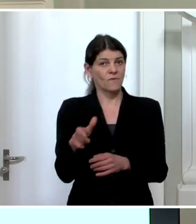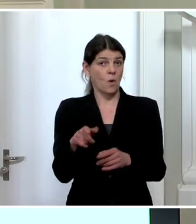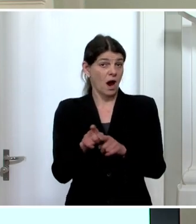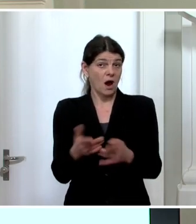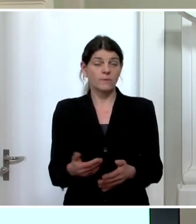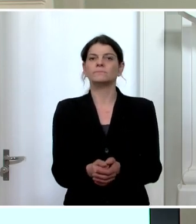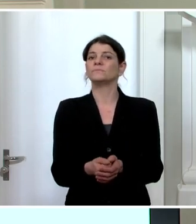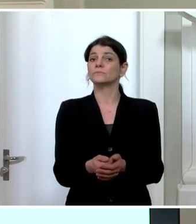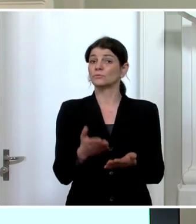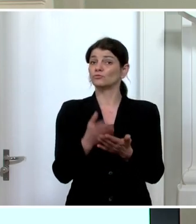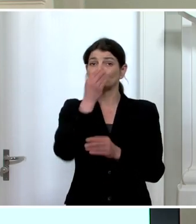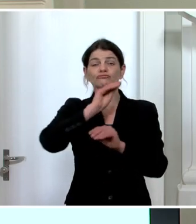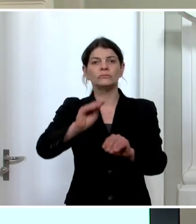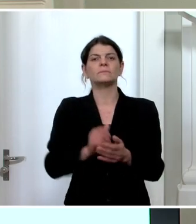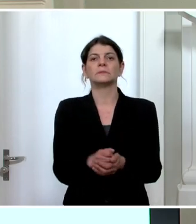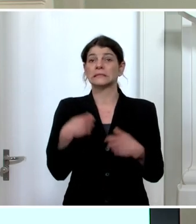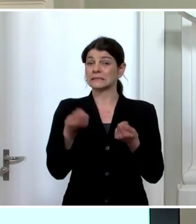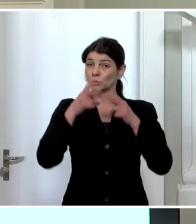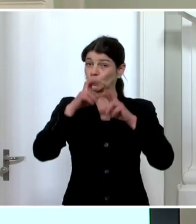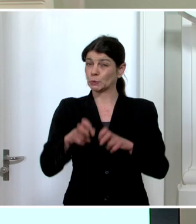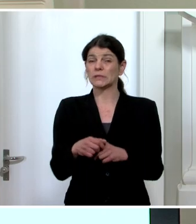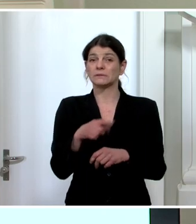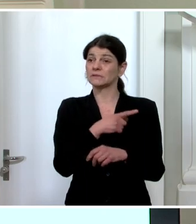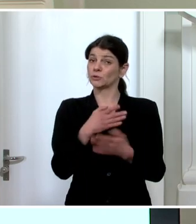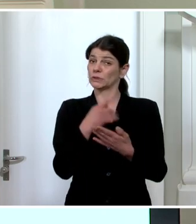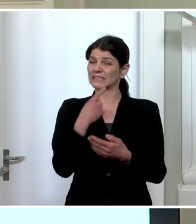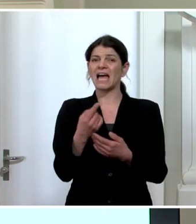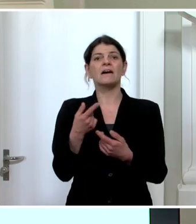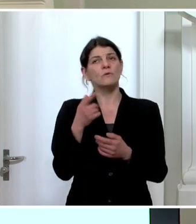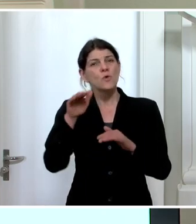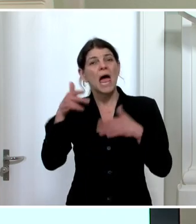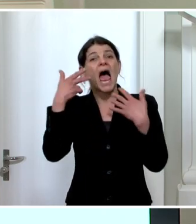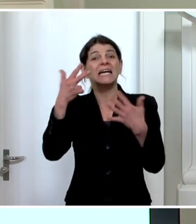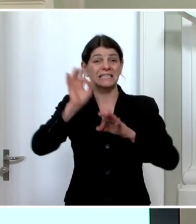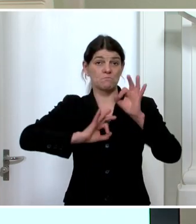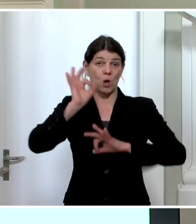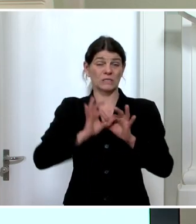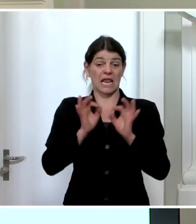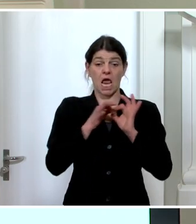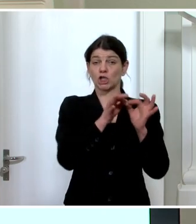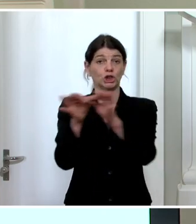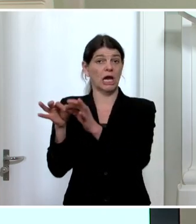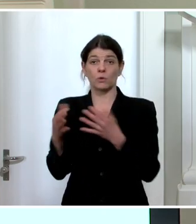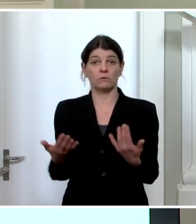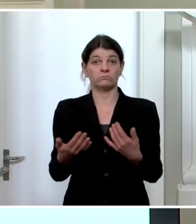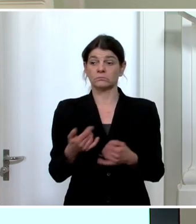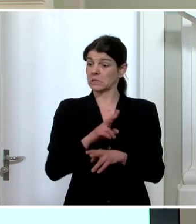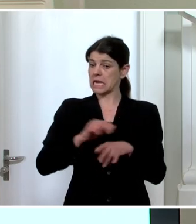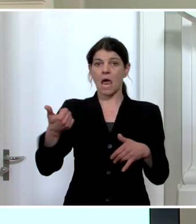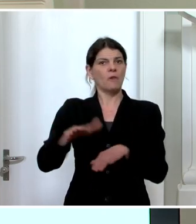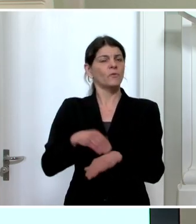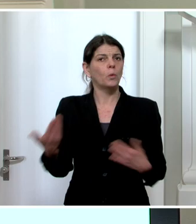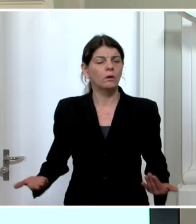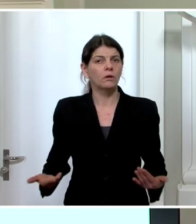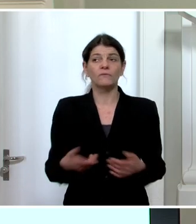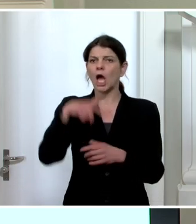wie ich gesagt habe, gibt es Studien, die sagen, dass über 80% der Ansteckungen gar nie manifest werden. Also dass